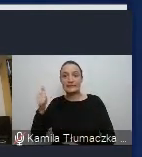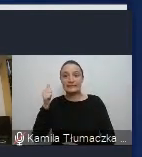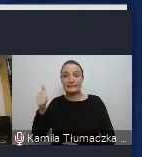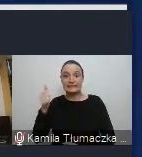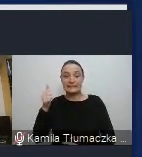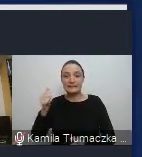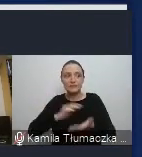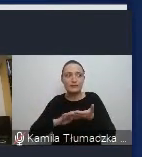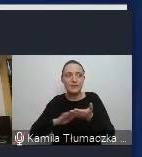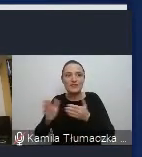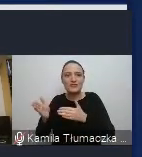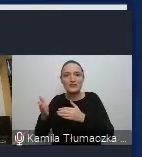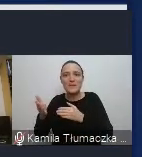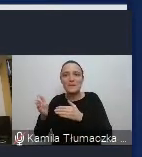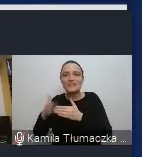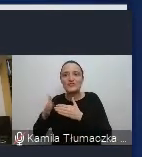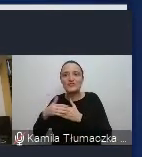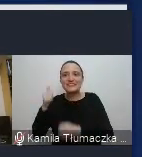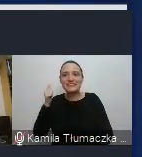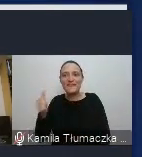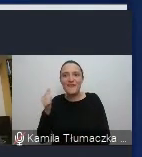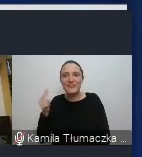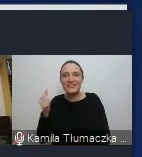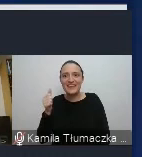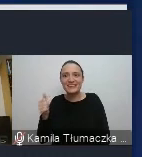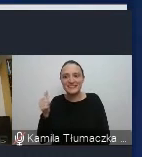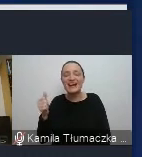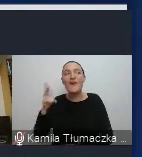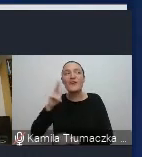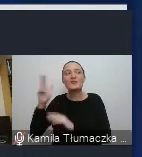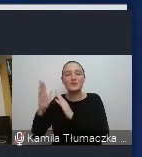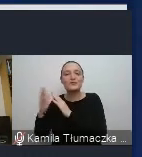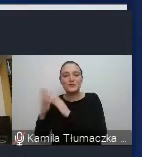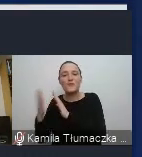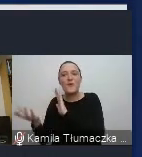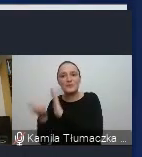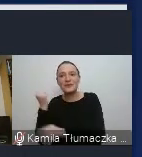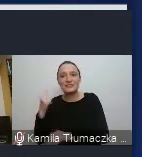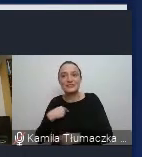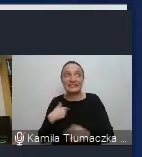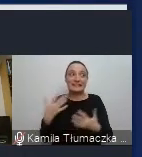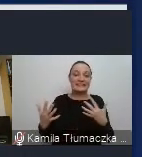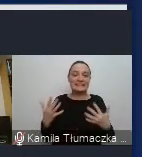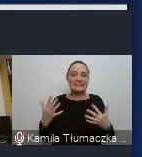bo dzwoni do mnie dzwonek, ale to zaraz któryś z domowników odbierze. Nieprzewidziane tutaj